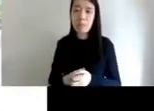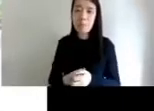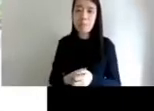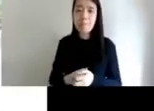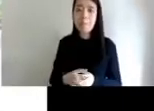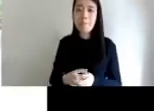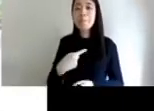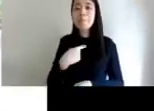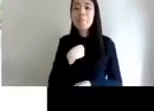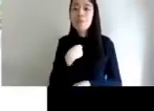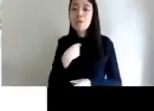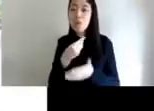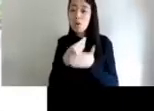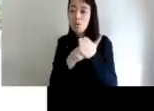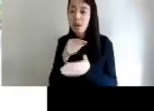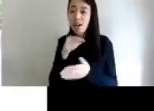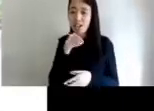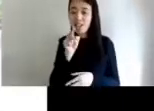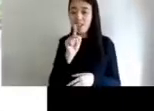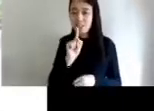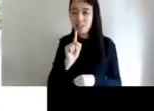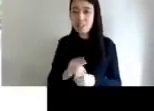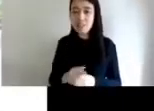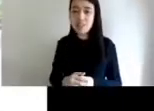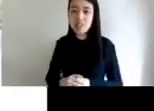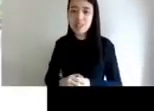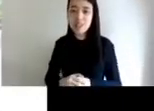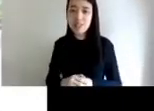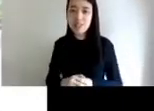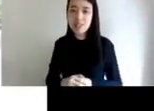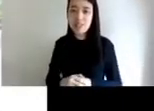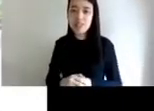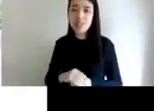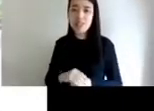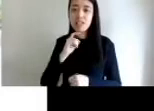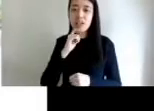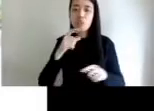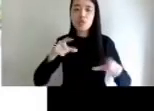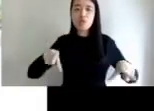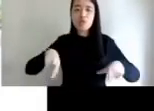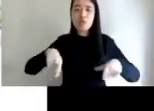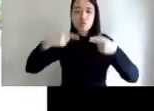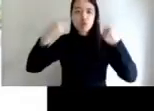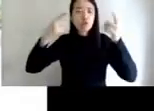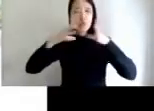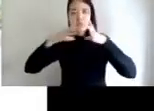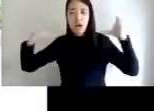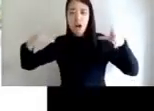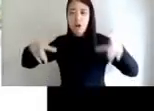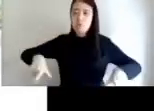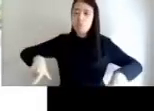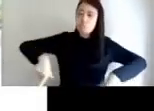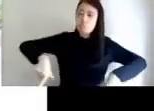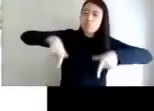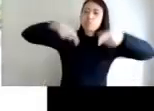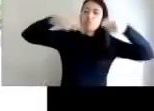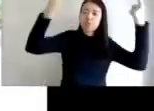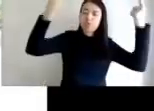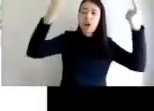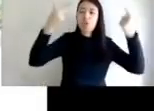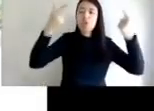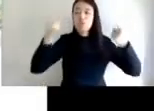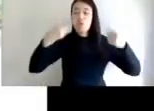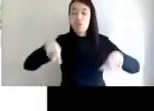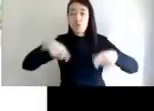咧就係、是、係啦，有棵好大嘅樹啦。咁呢棵樹咧有個好大嘅樹冠嘅